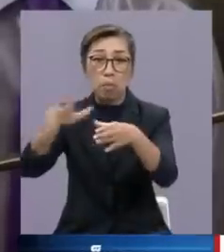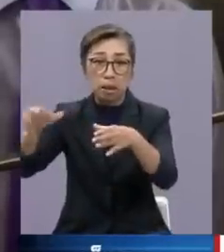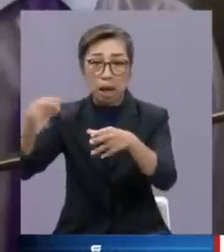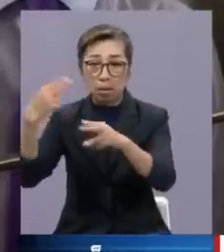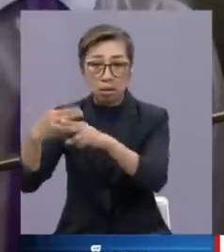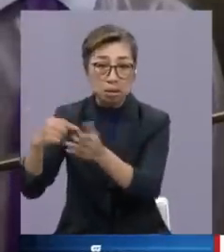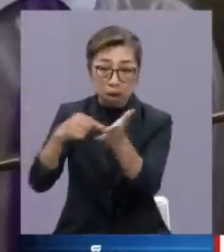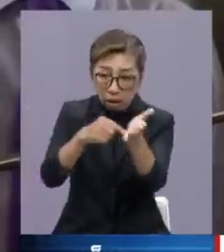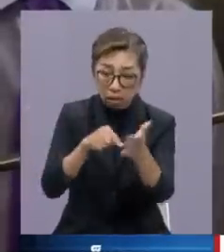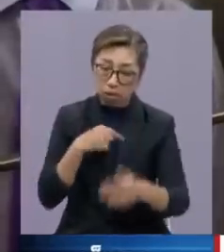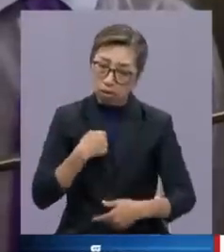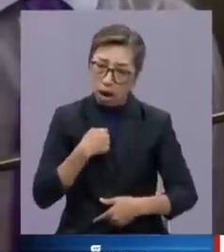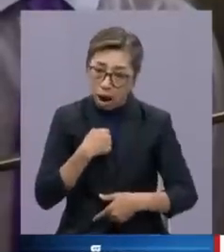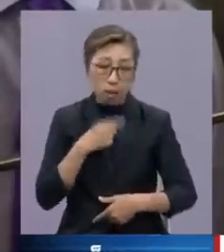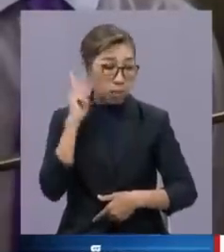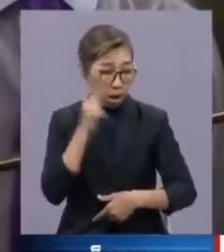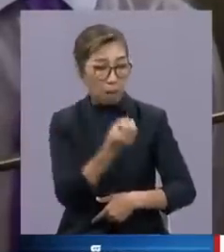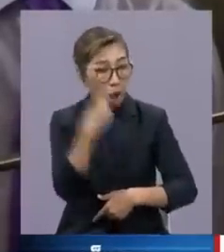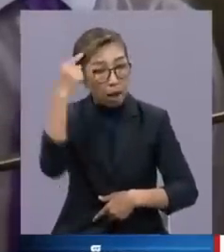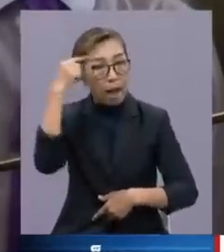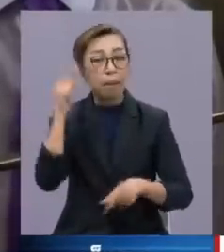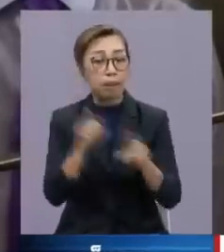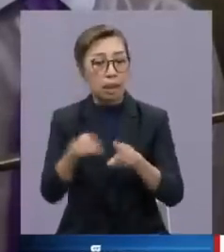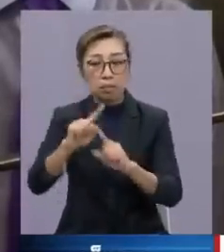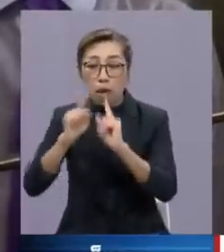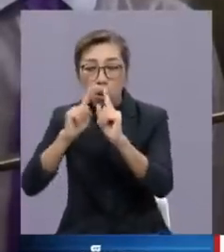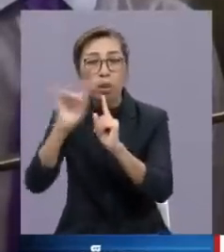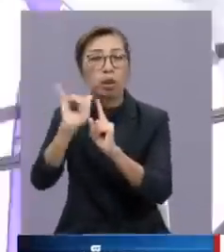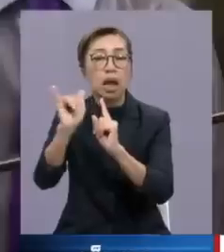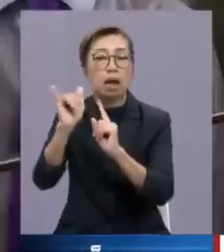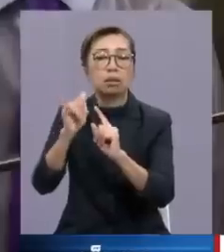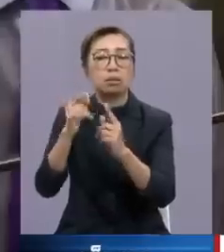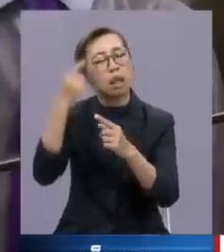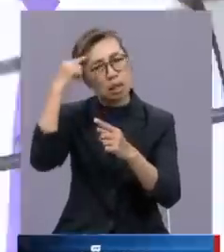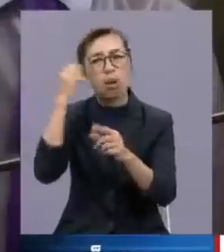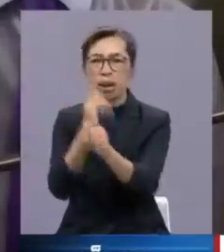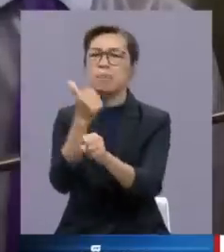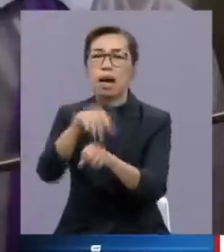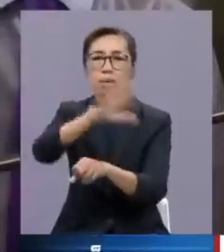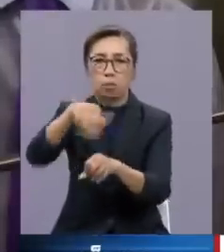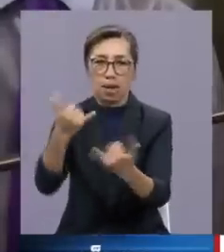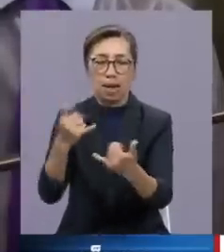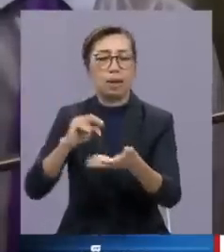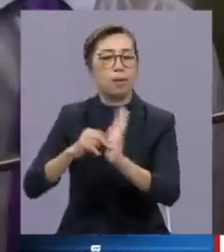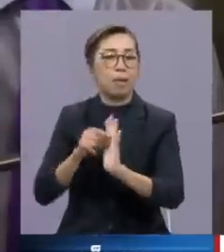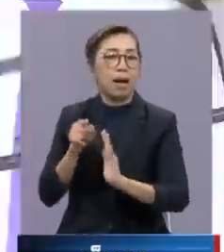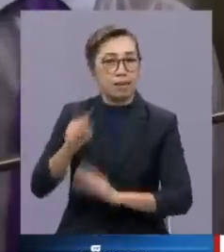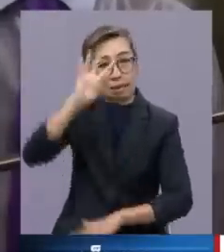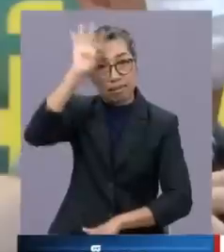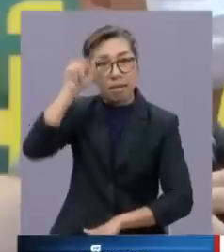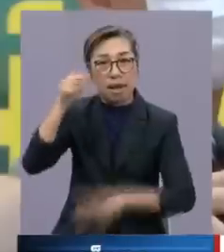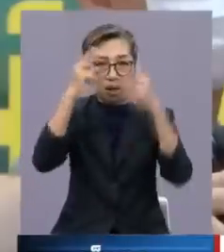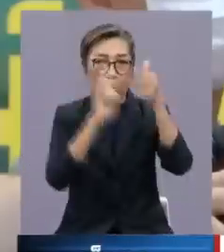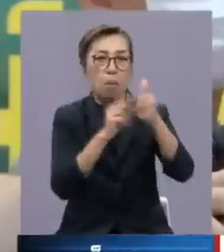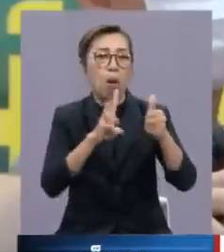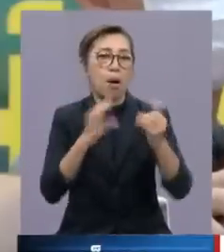พร้อมกับสื่อนี่แหละแต่ยังไม่ได้พูดคุยกันซึ่งทุกอย่างเป็นไปได้ทั้งหมดนะฮะ นี่ก็เป็นสัญญาณจากบุคคลข้างกายของบิ๊กป้อม